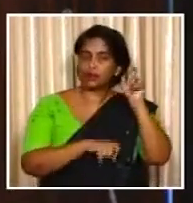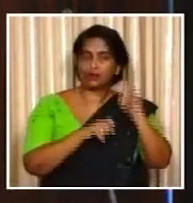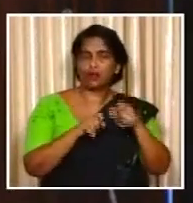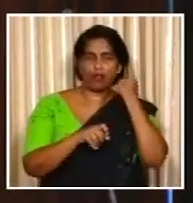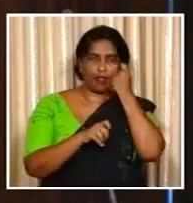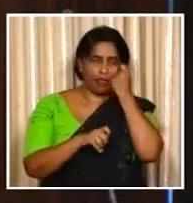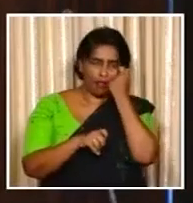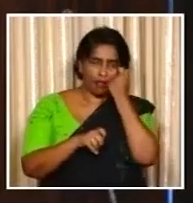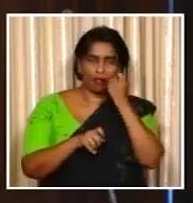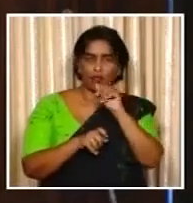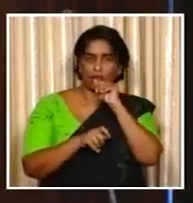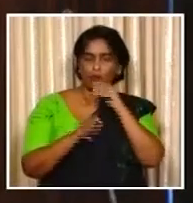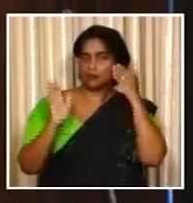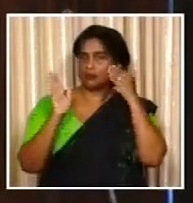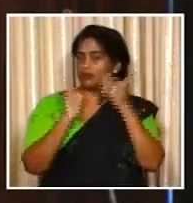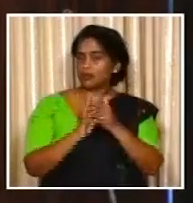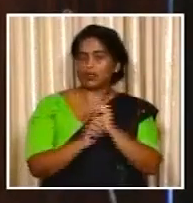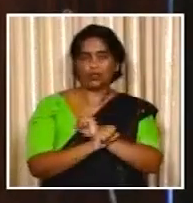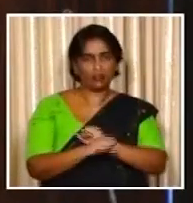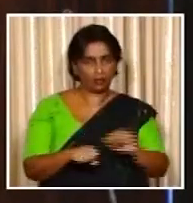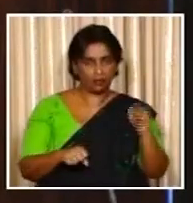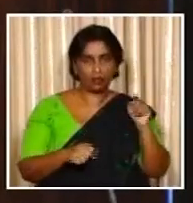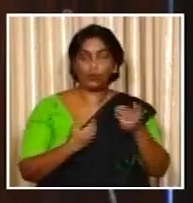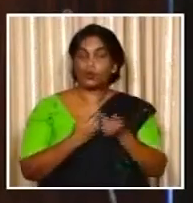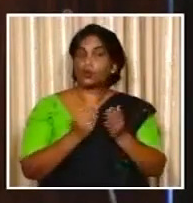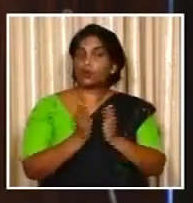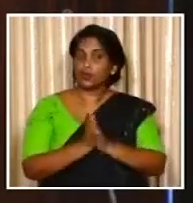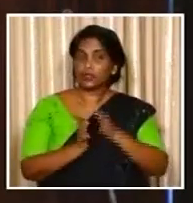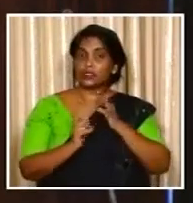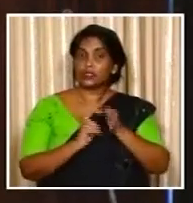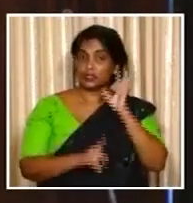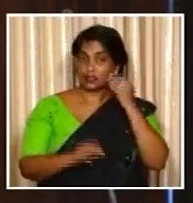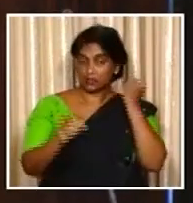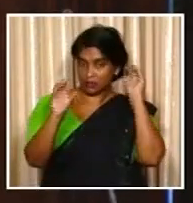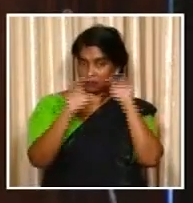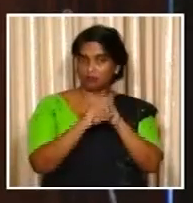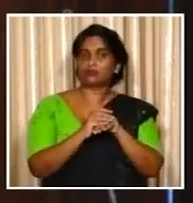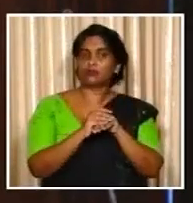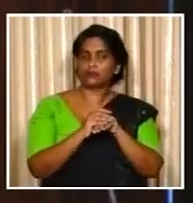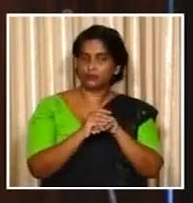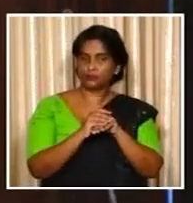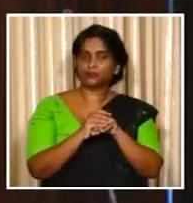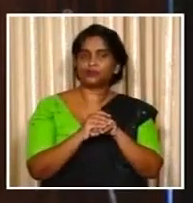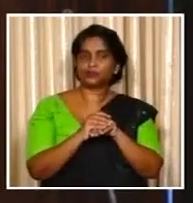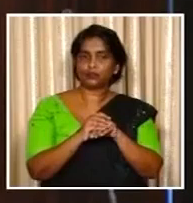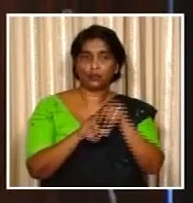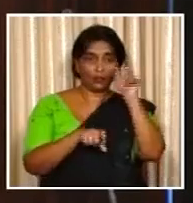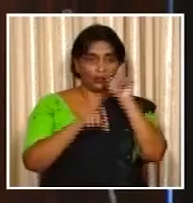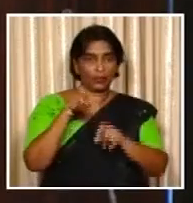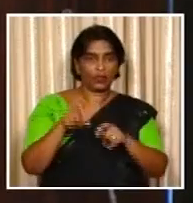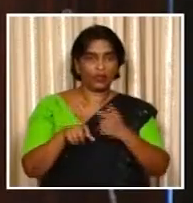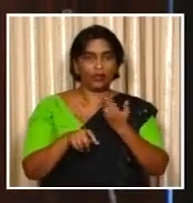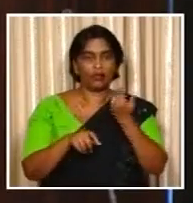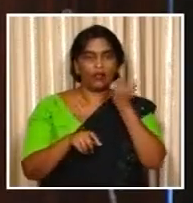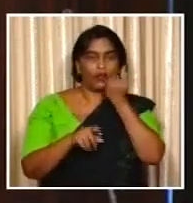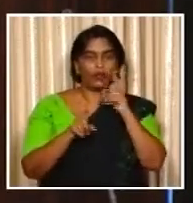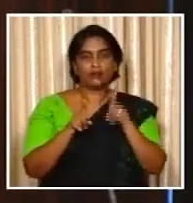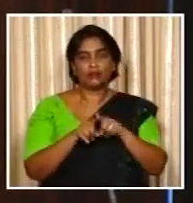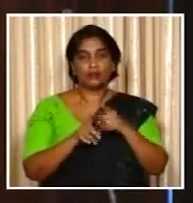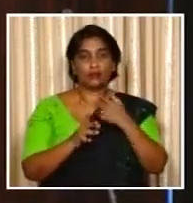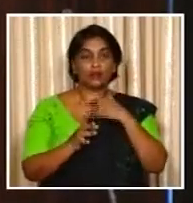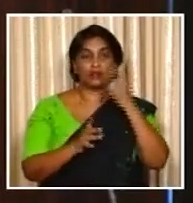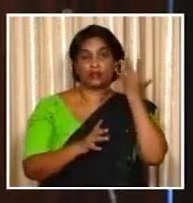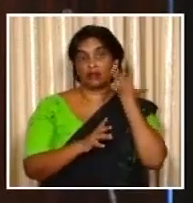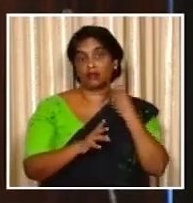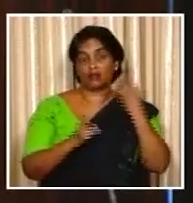අදහසකට සැලකිල්ලට භාජනය නොකර තමන් ජනාධිපති වෙන්න මේ ඒකාට එකක උනේනවානේ සමාරයට නගරාධිපති